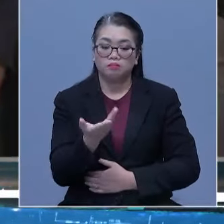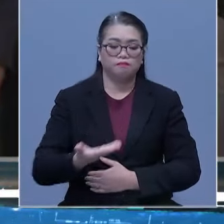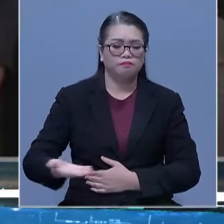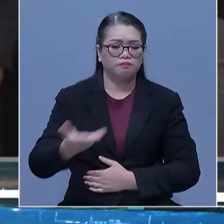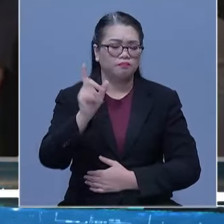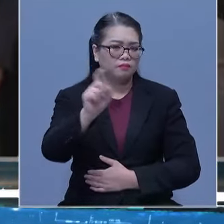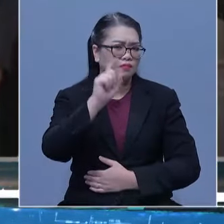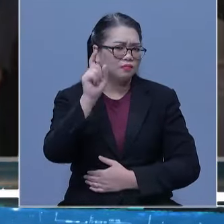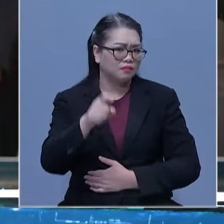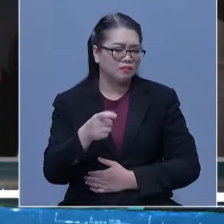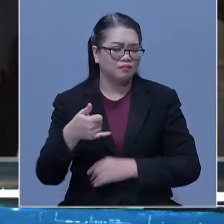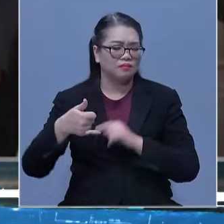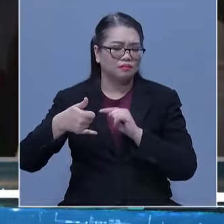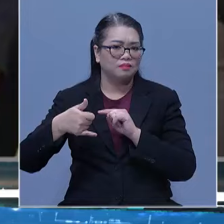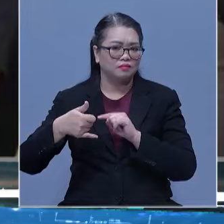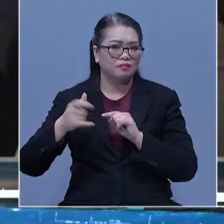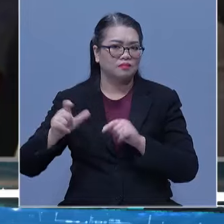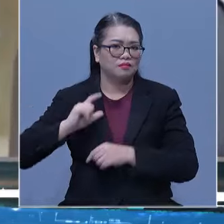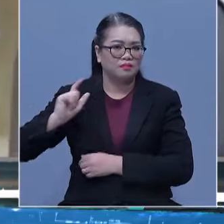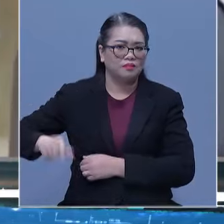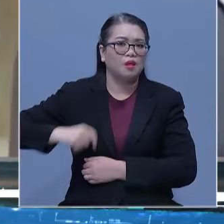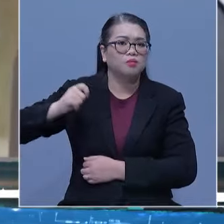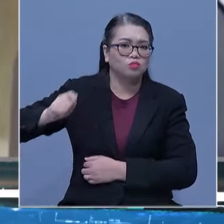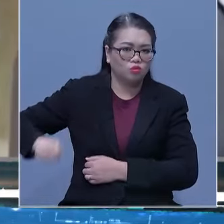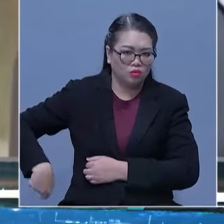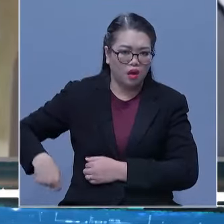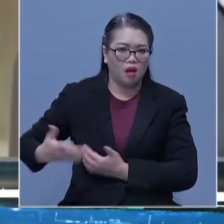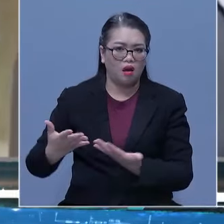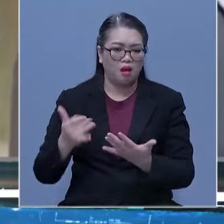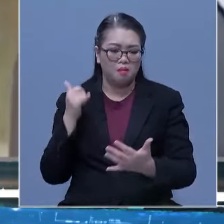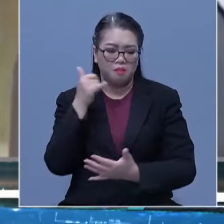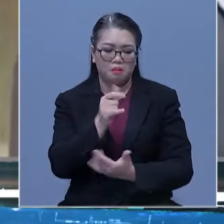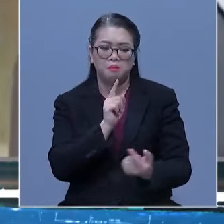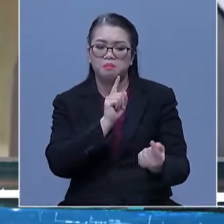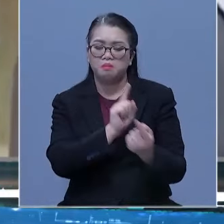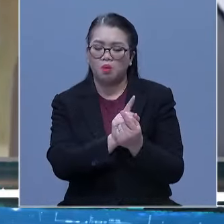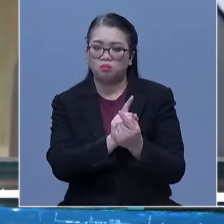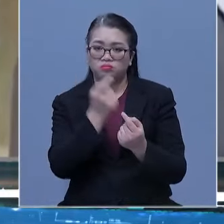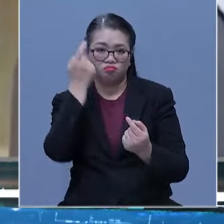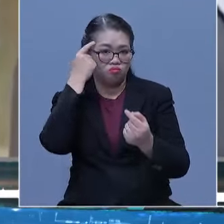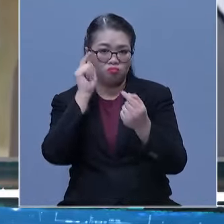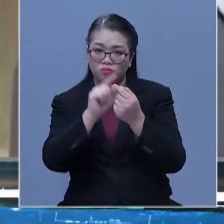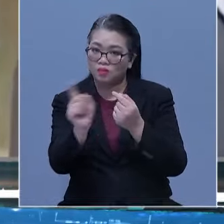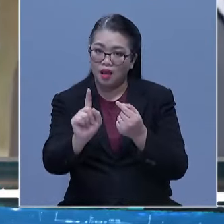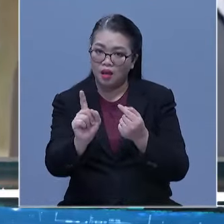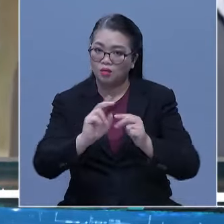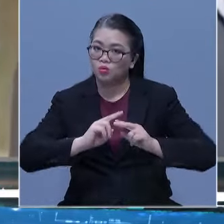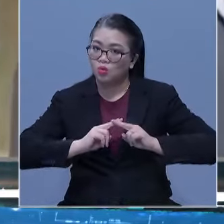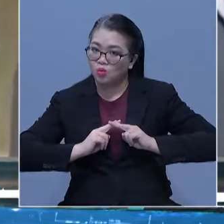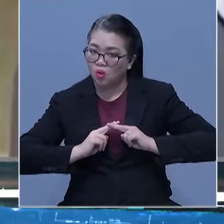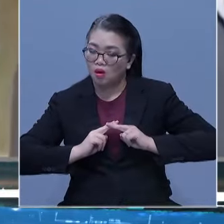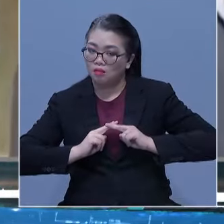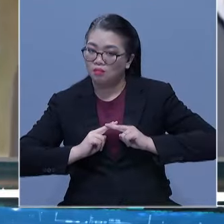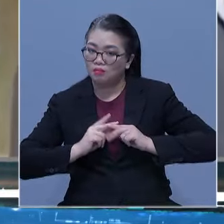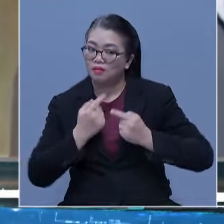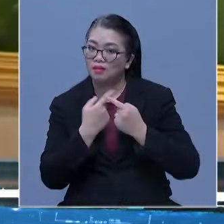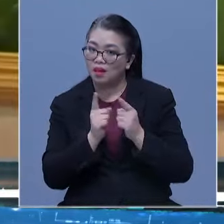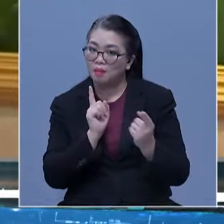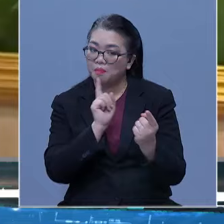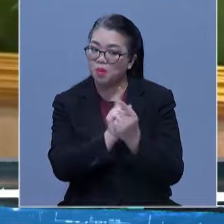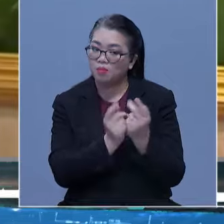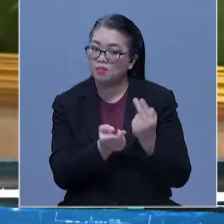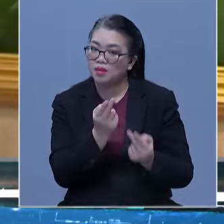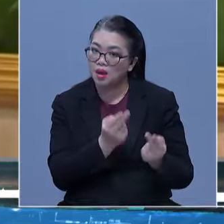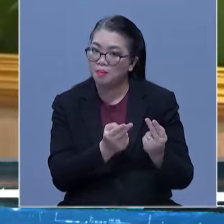ว่าเอ๊ะการมาของสมเด็จทุนเซนอดีตนายกกัมพูชาในครั้งนี้จุดประสงค์คือมาเป็นการส่วนตัวแน่ๆแหละมาแค่